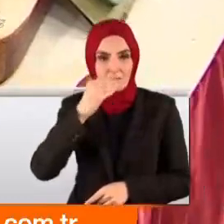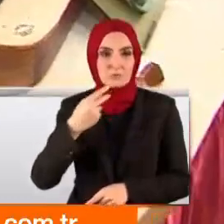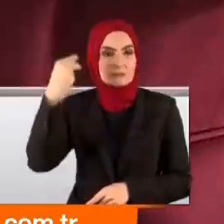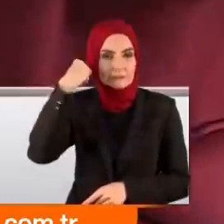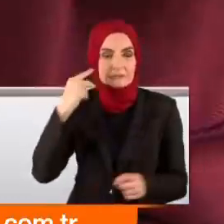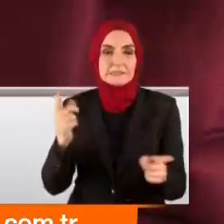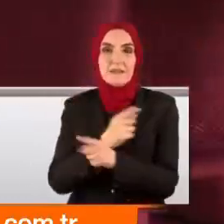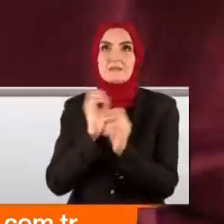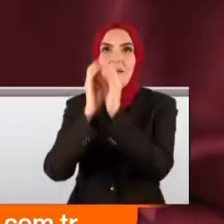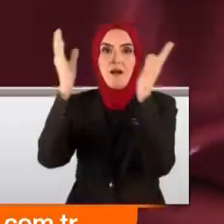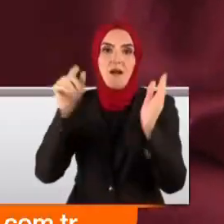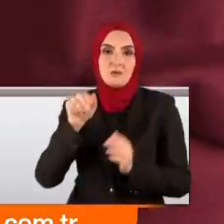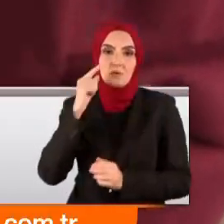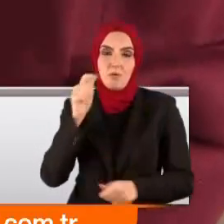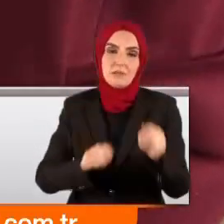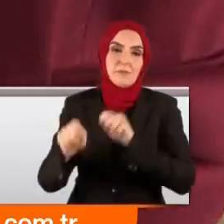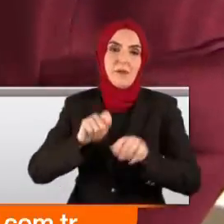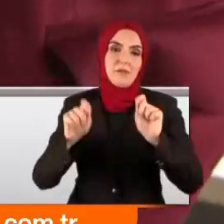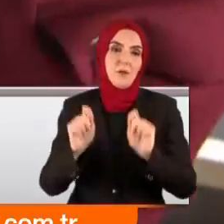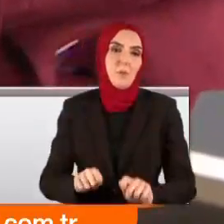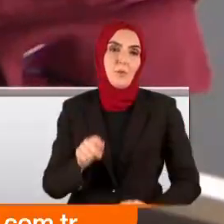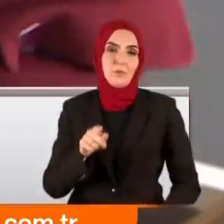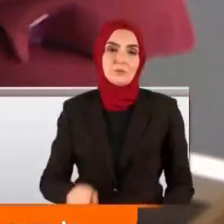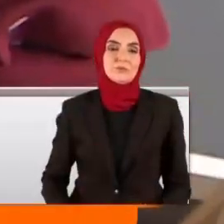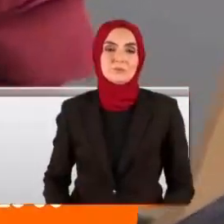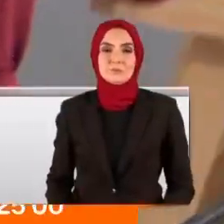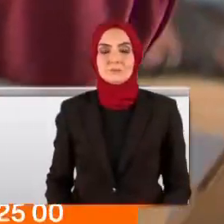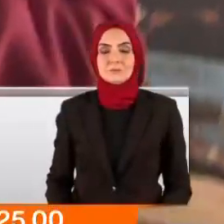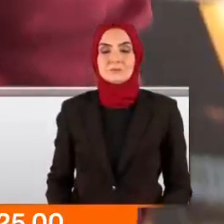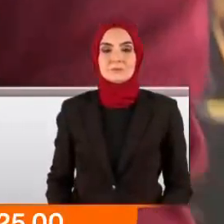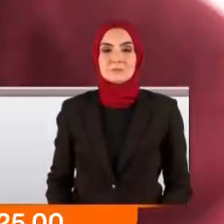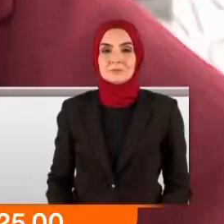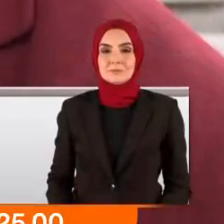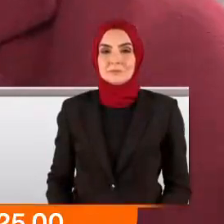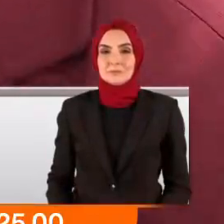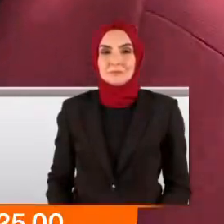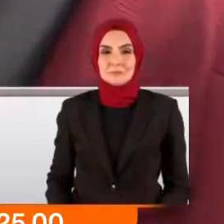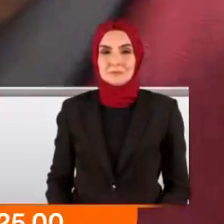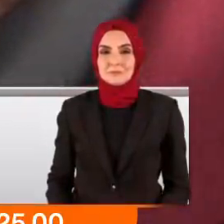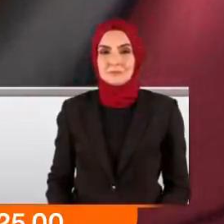ağaçları. Babuşlarım terindi yar kumdan giderim kumdan.